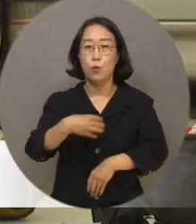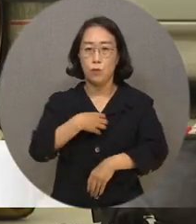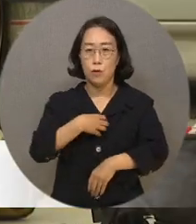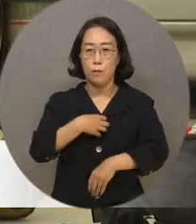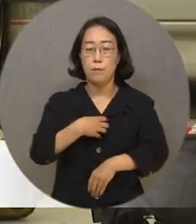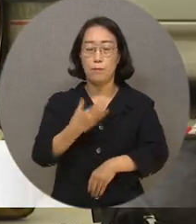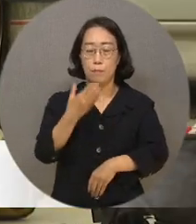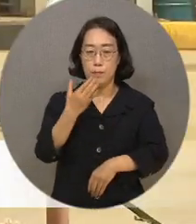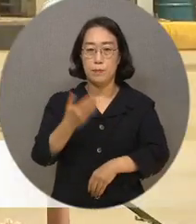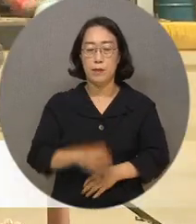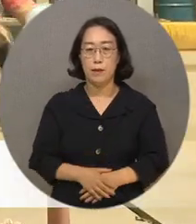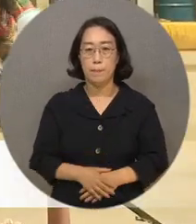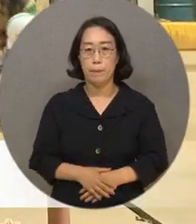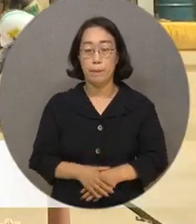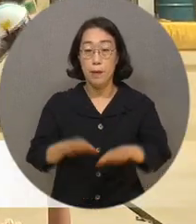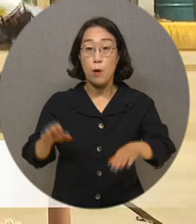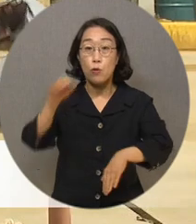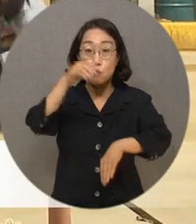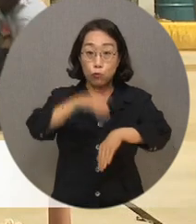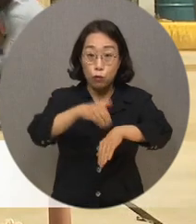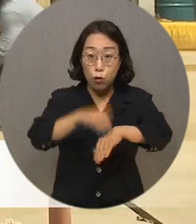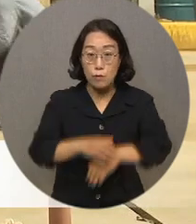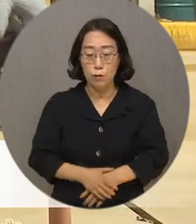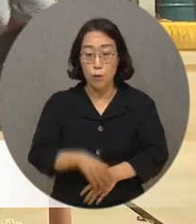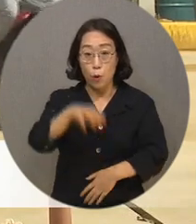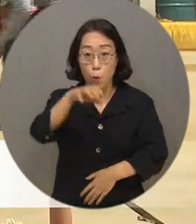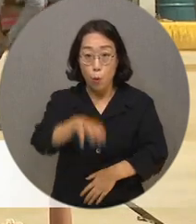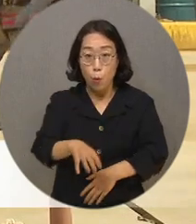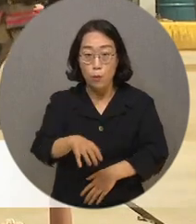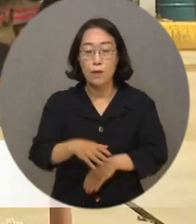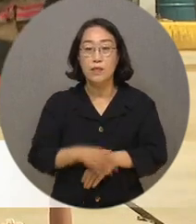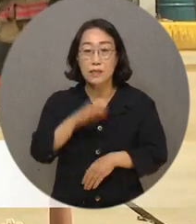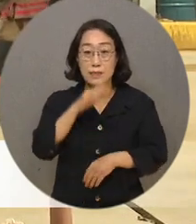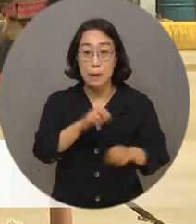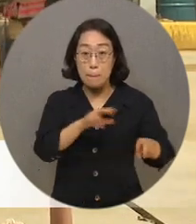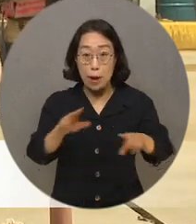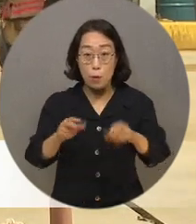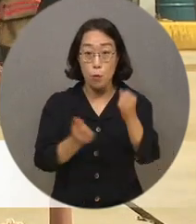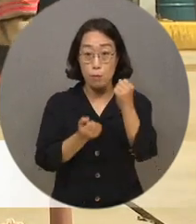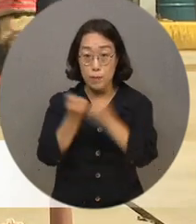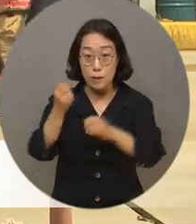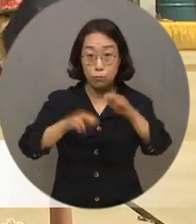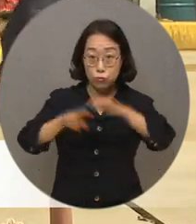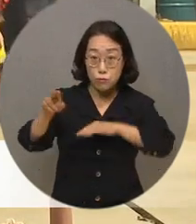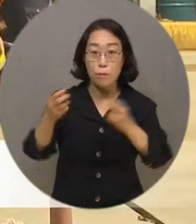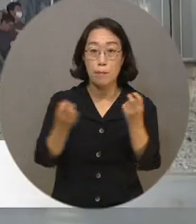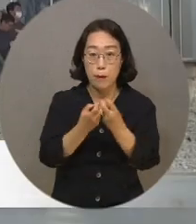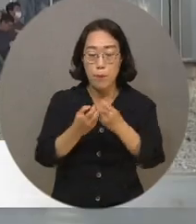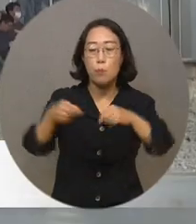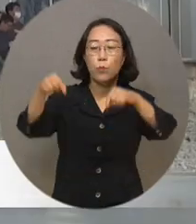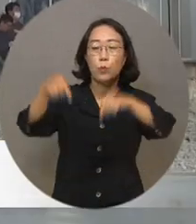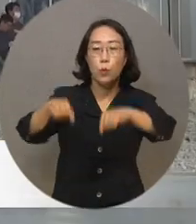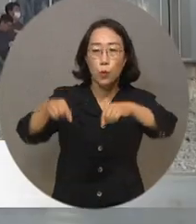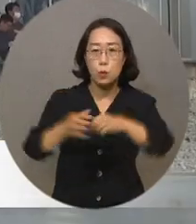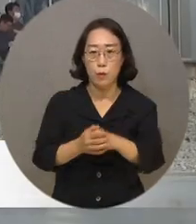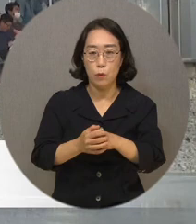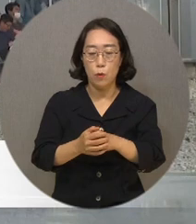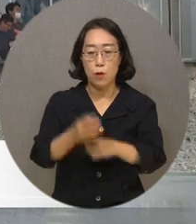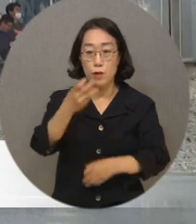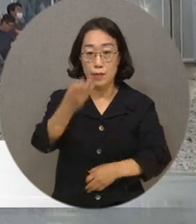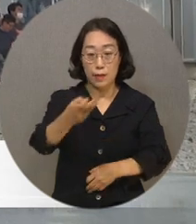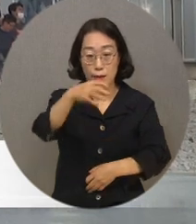있습니다. 이번 훈련은 현장 대응훈련과 토론훈련으로 구성됐으며 13개